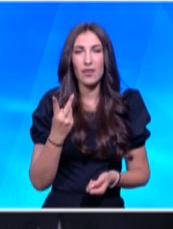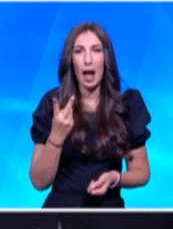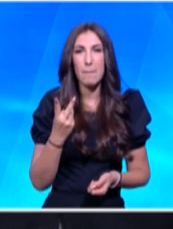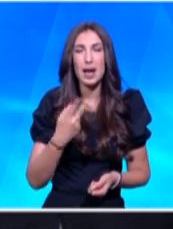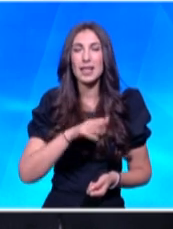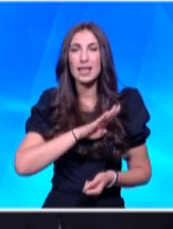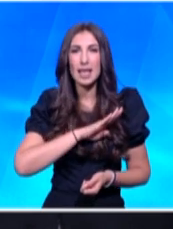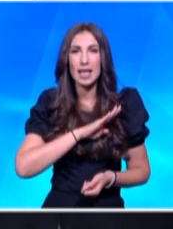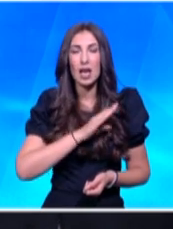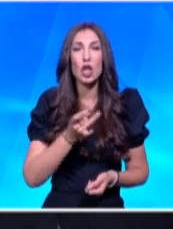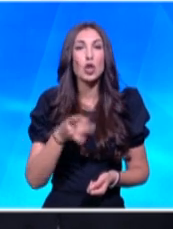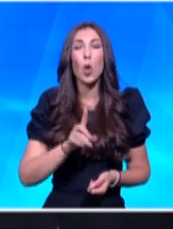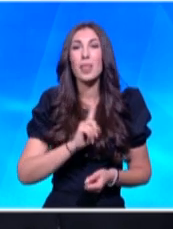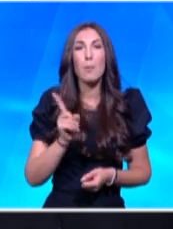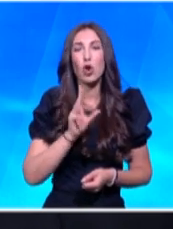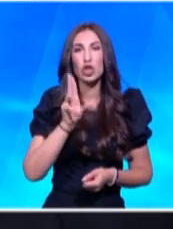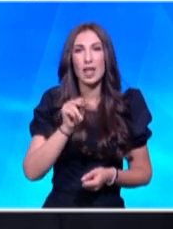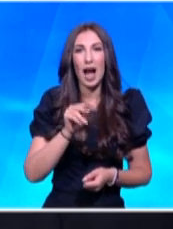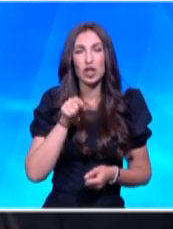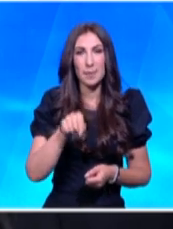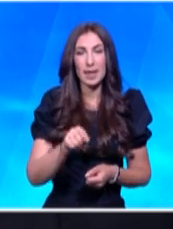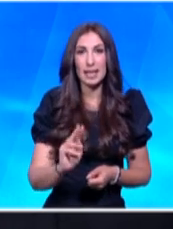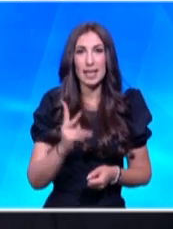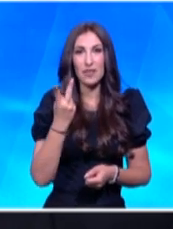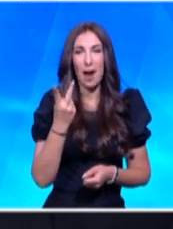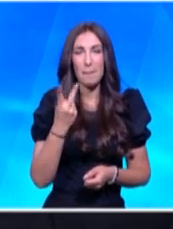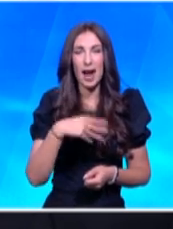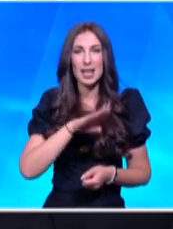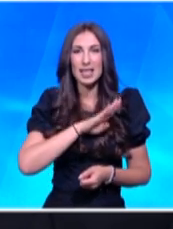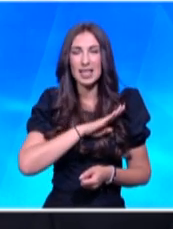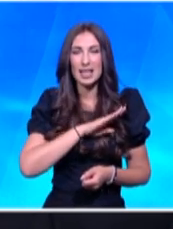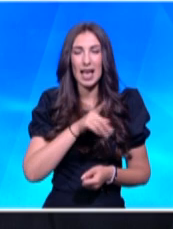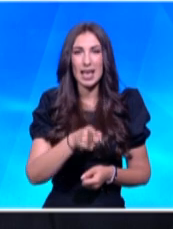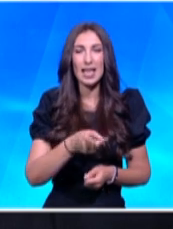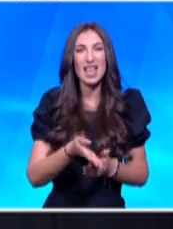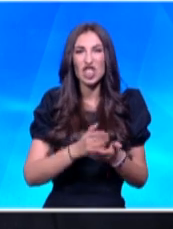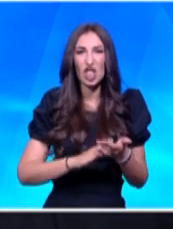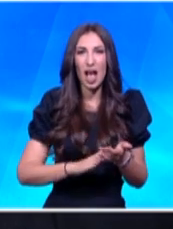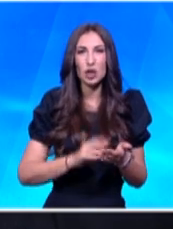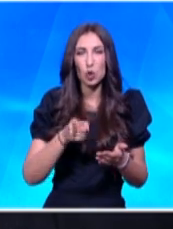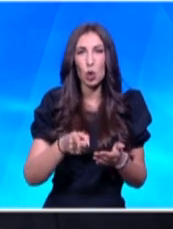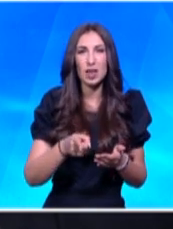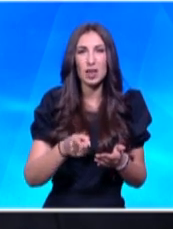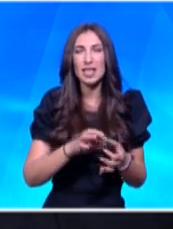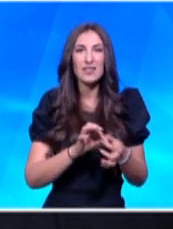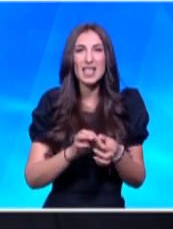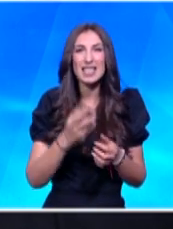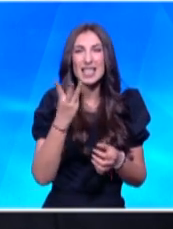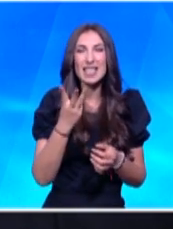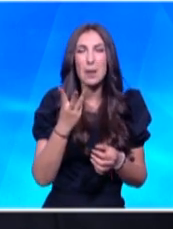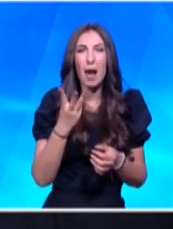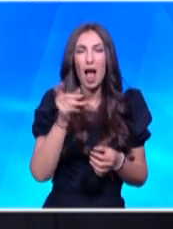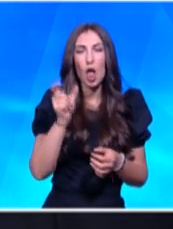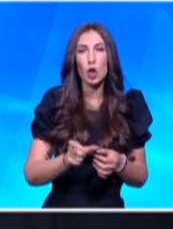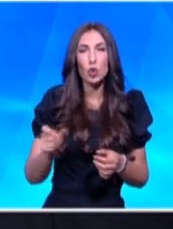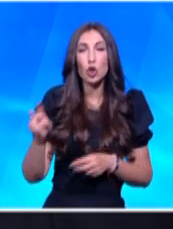Двама загинали, но не можем да кажем още дали тези двама загинали са част от, нали, свързани с тези трима човека. Така че